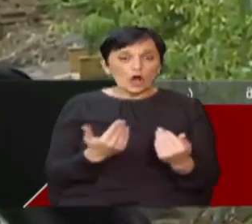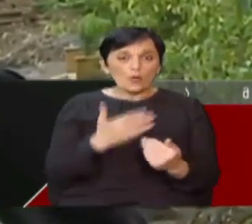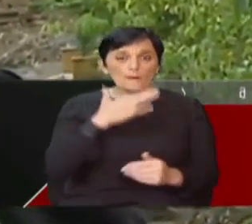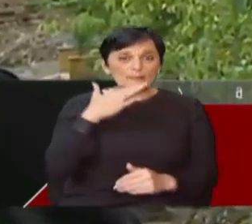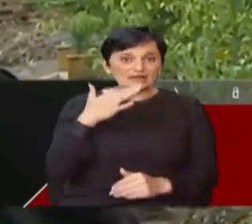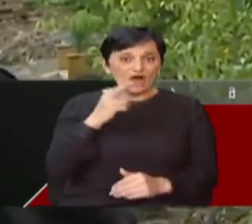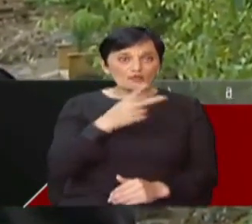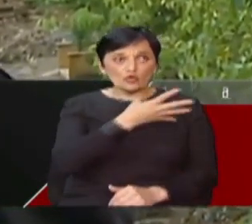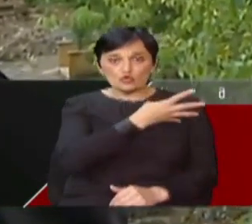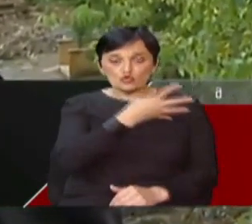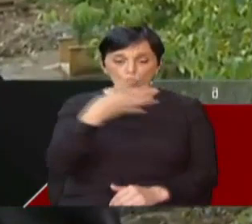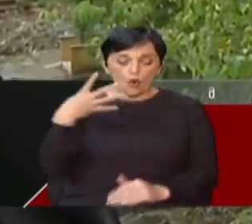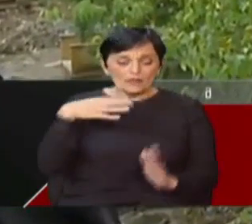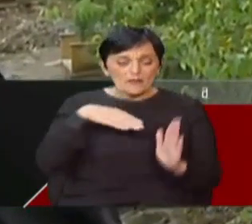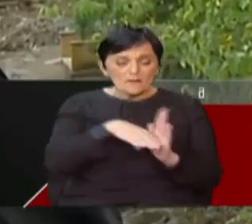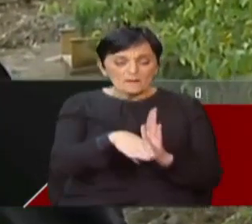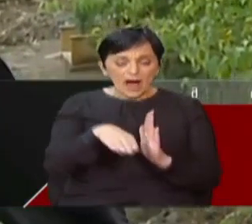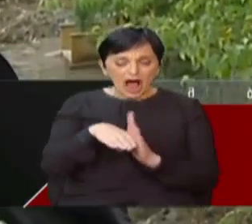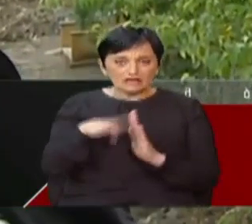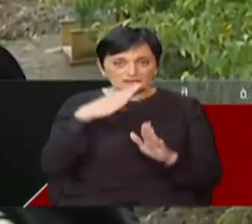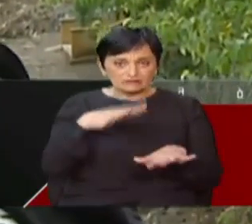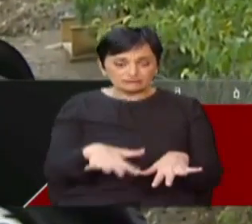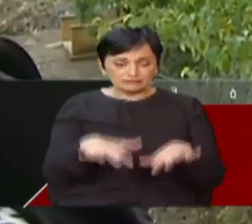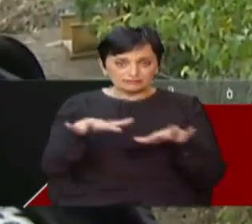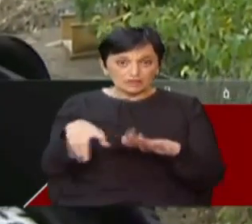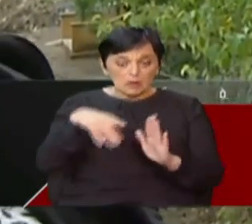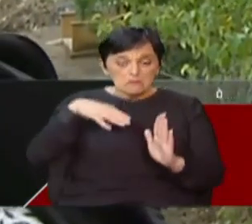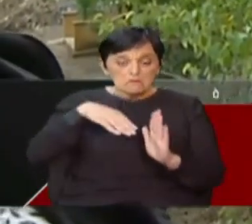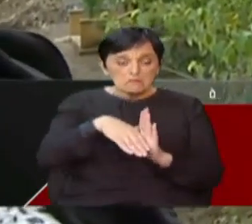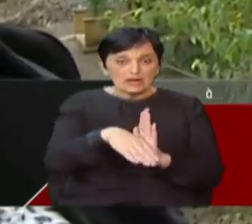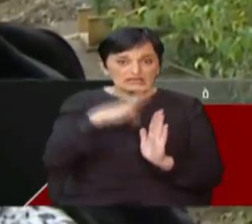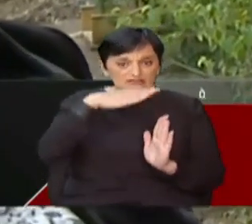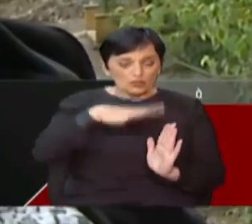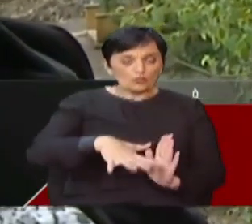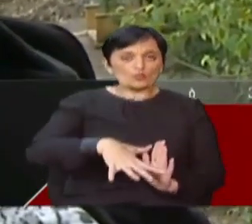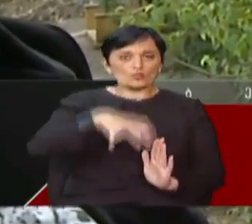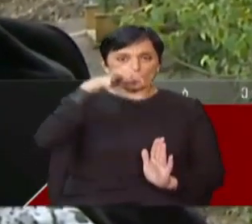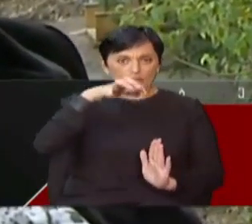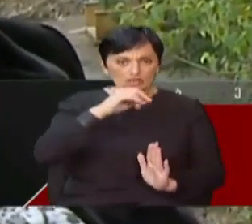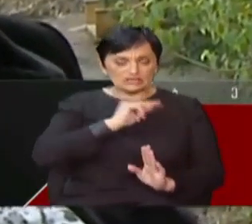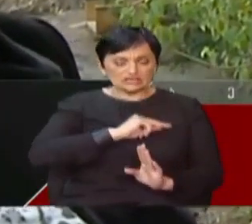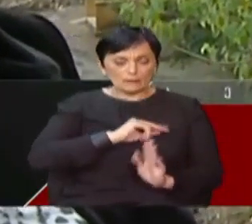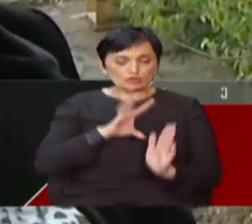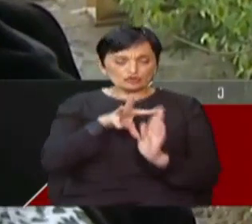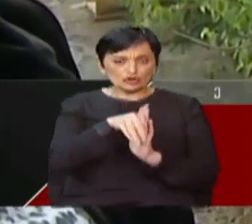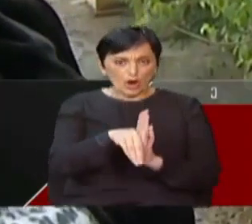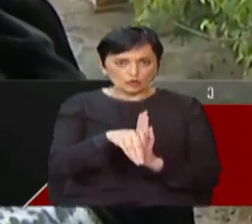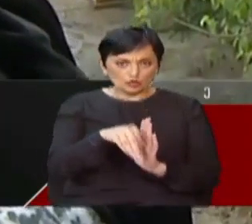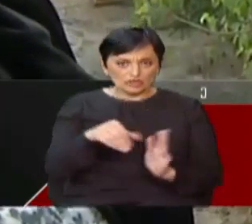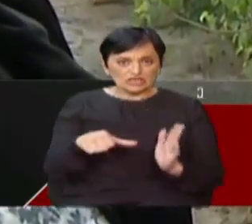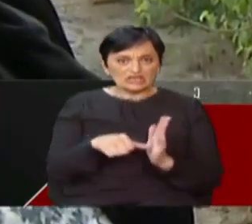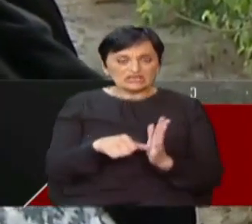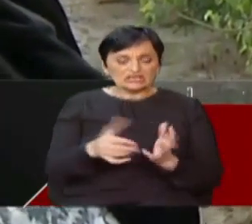მრავალბილიანი კორპუსების პადულები დაიწყორა, ამ პადულების წყლის ამოტუმბის სამუშაოებში ჩართული იყო როგორც მოგახსენით